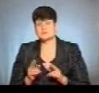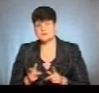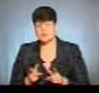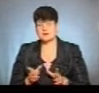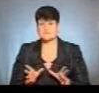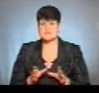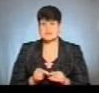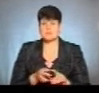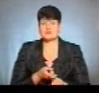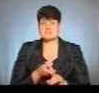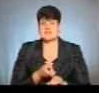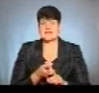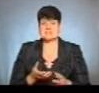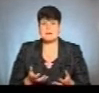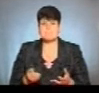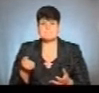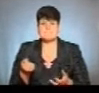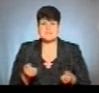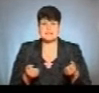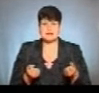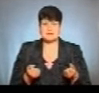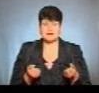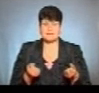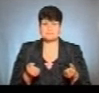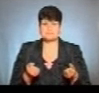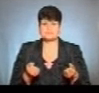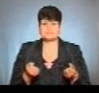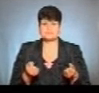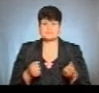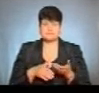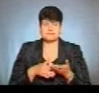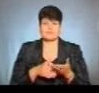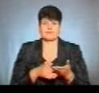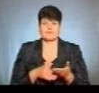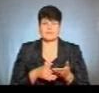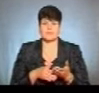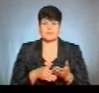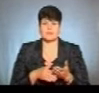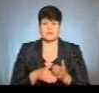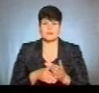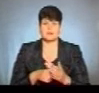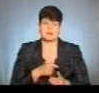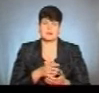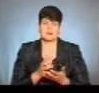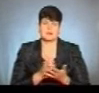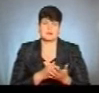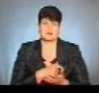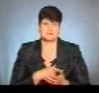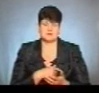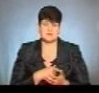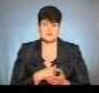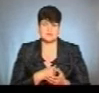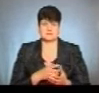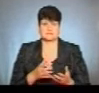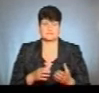є підтримка мажоритарника, якщо підтримують партію? Так? Тобто рейтинг партії, чи